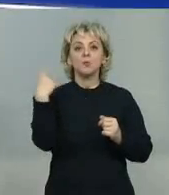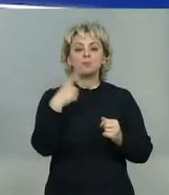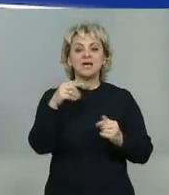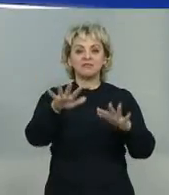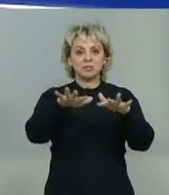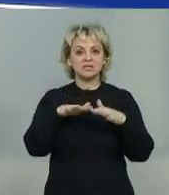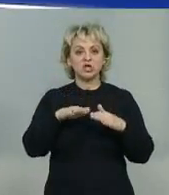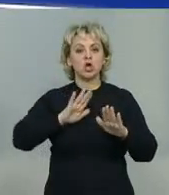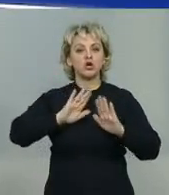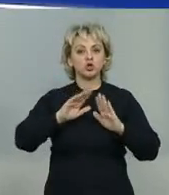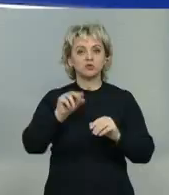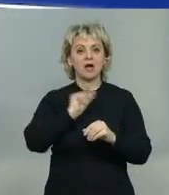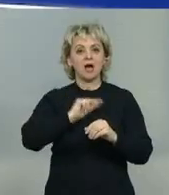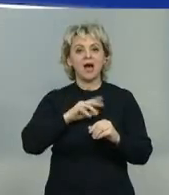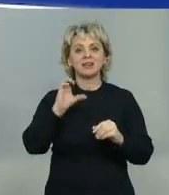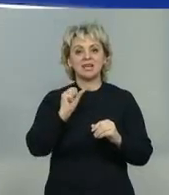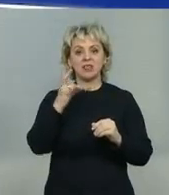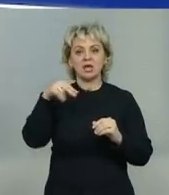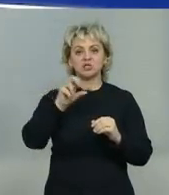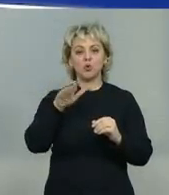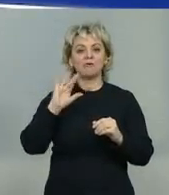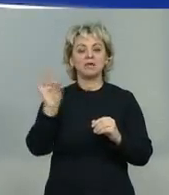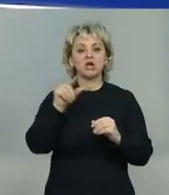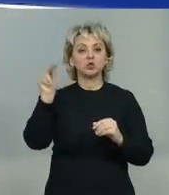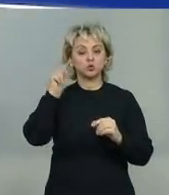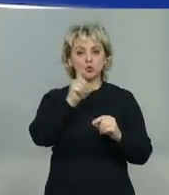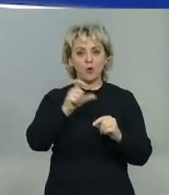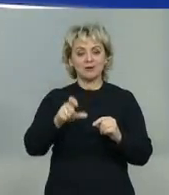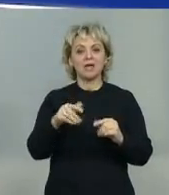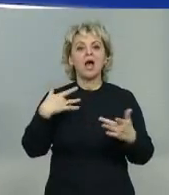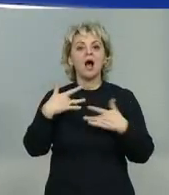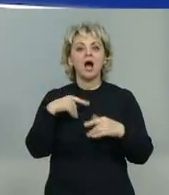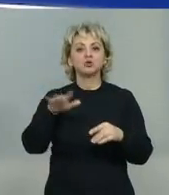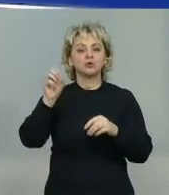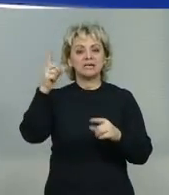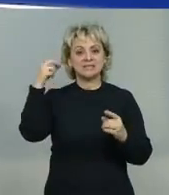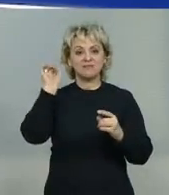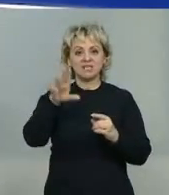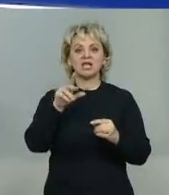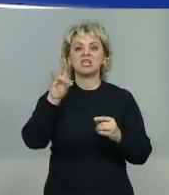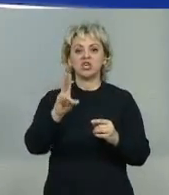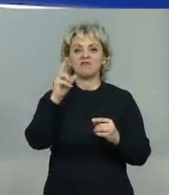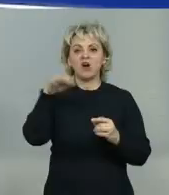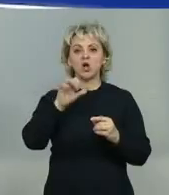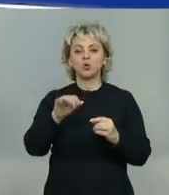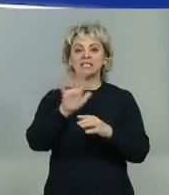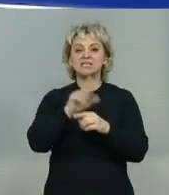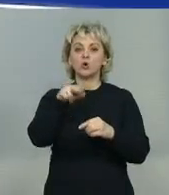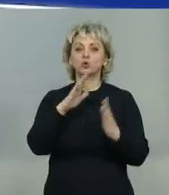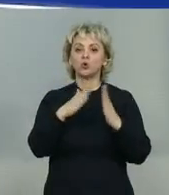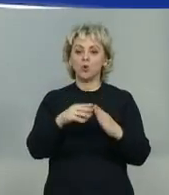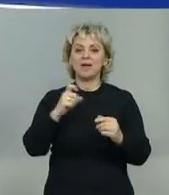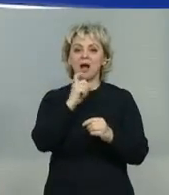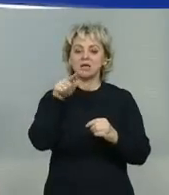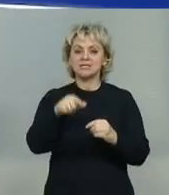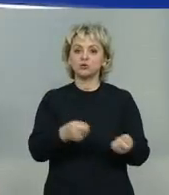Первыми зрителями режиссерской работы Андрея Носкова стали ростовские школьники. Актер, известный по роли Никиты Воронина в спецсериале «Кто в доме